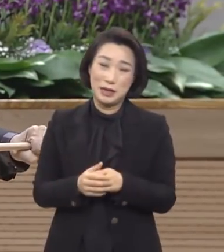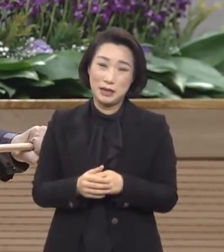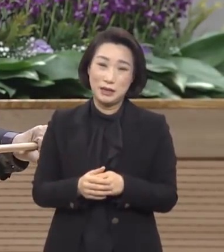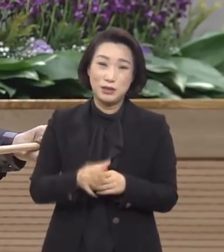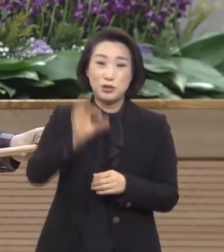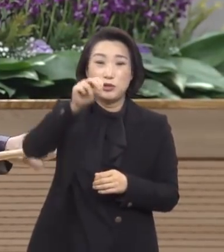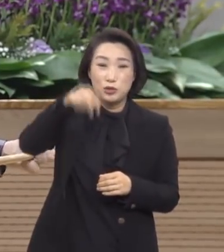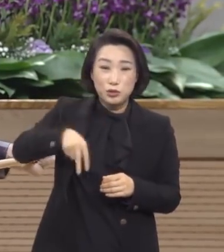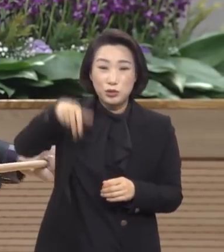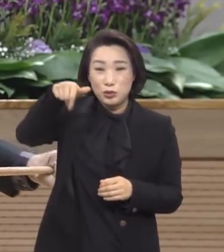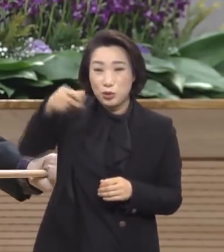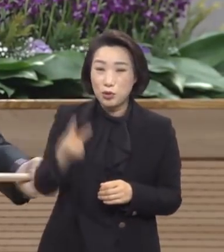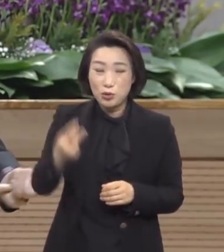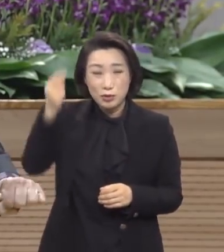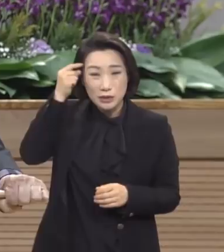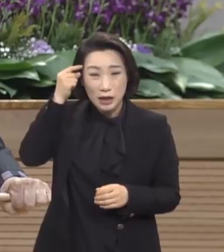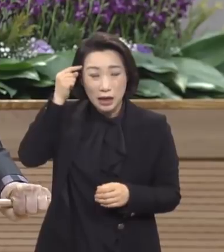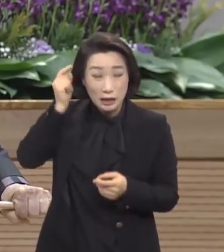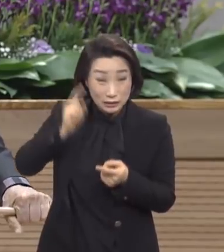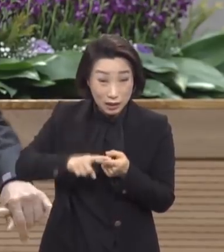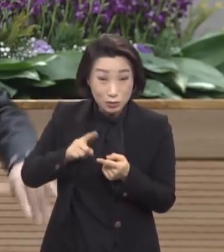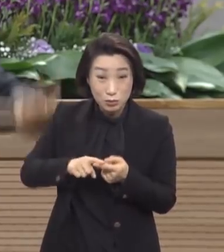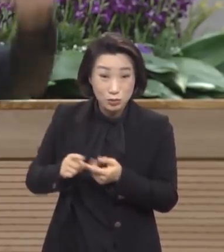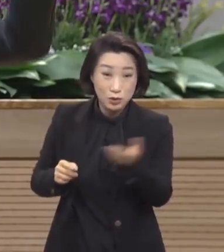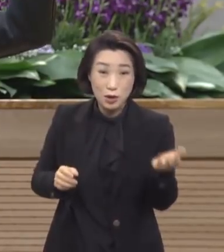유교 사상 그대로